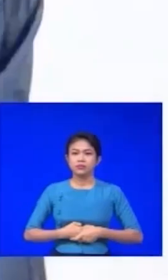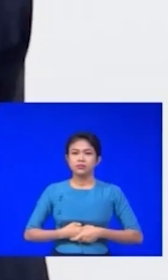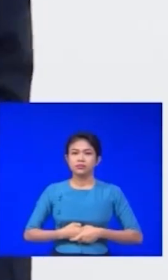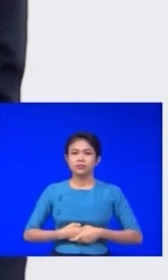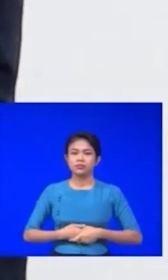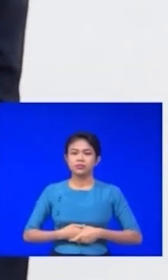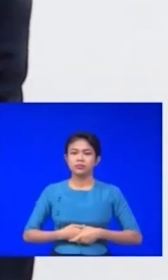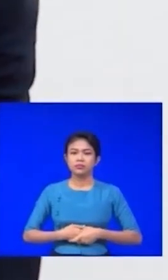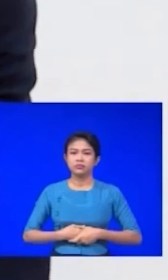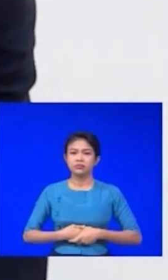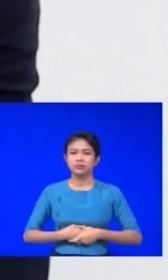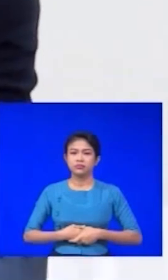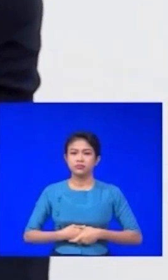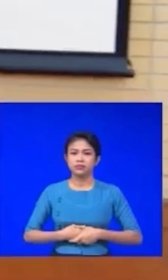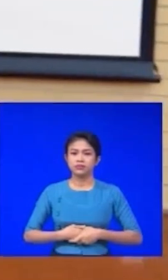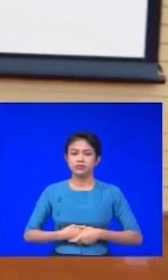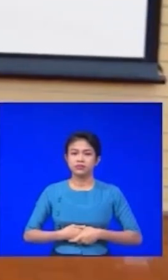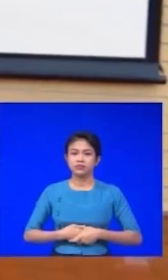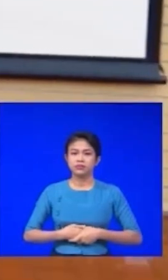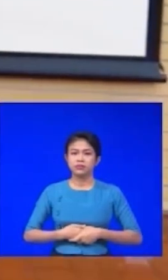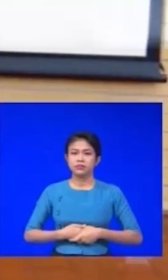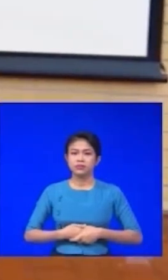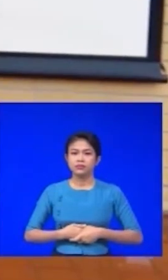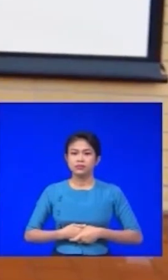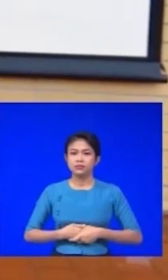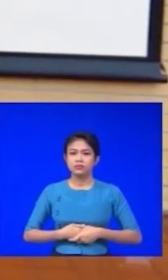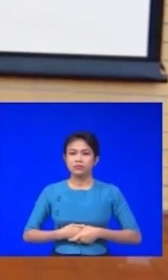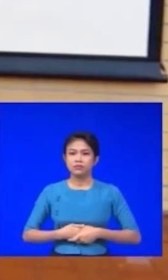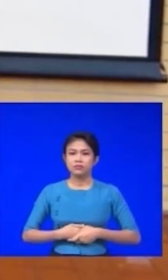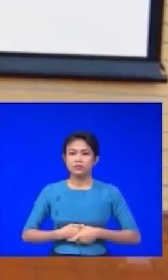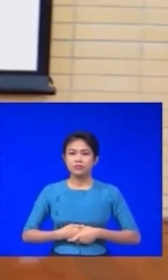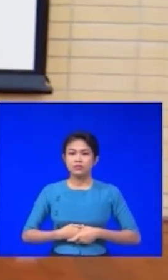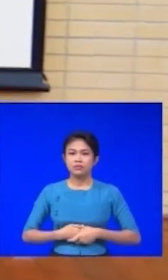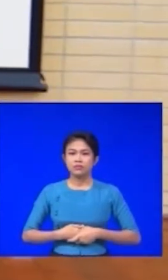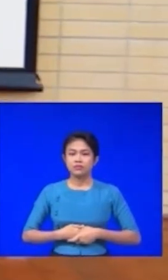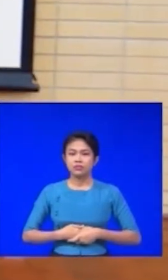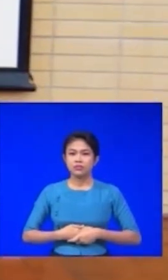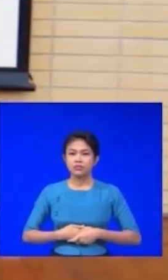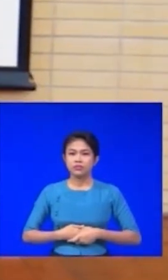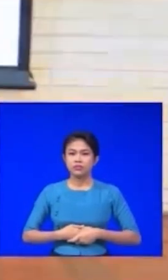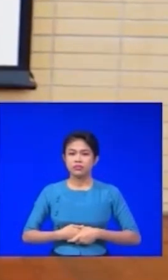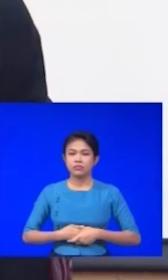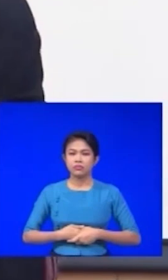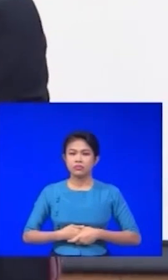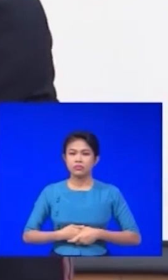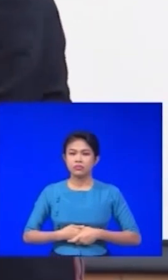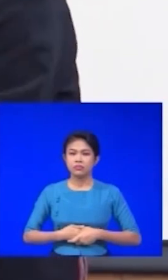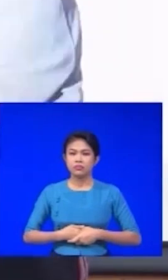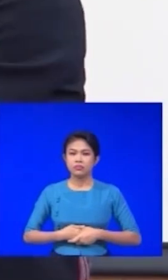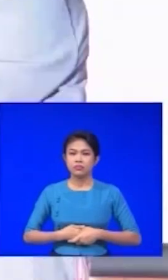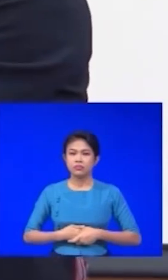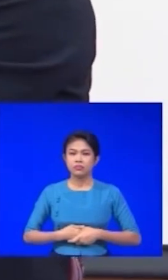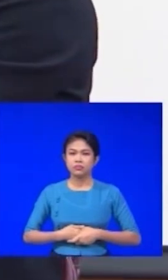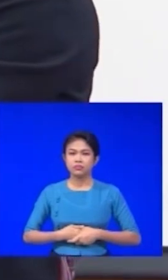ရန်ကပြောပါတယ်ဒီဥပ္ပီကလည်းအထူးကိုယ်စားလှယ်အစ်ခန့်ပြီးစစ်ကောင်စီနဲ့လာရောက်တွေ့ဆုံထားသလိုတိုင်းသားလက်နက်ကိုင်အဖွဲ့တချို့နဲ့တရုတ်ပြည်ယူနန်ပြည်နယ်မှာ